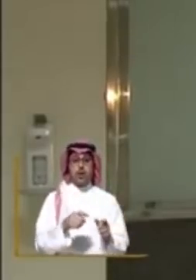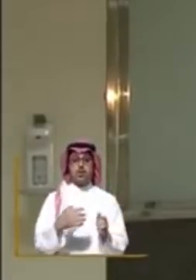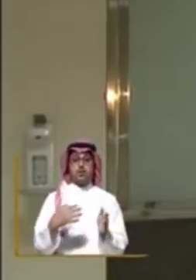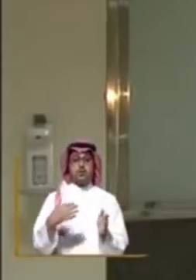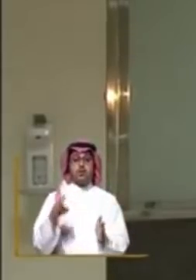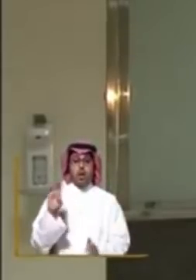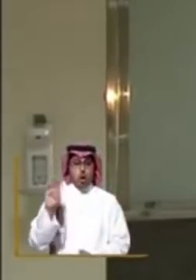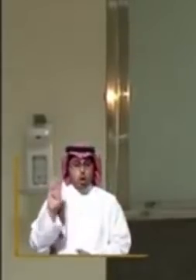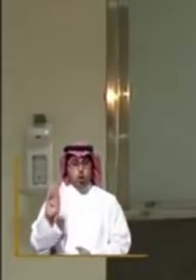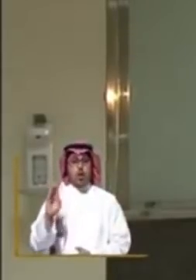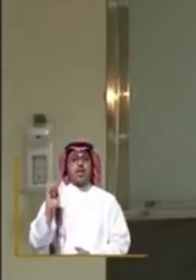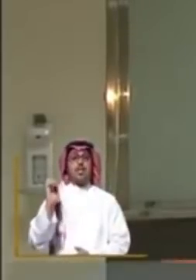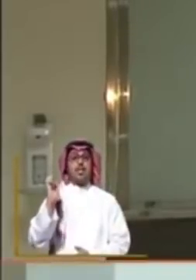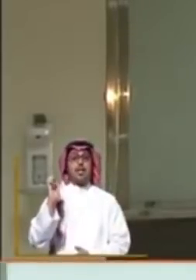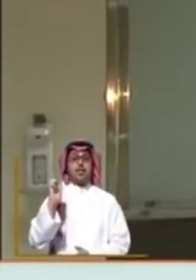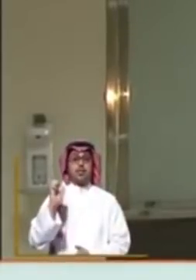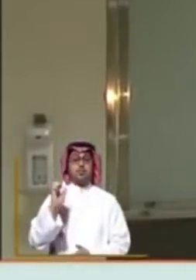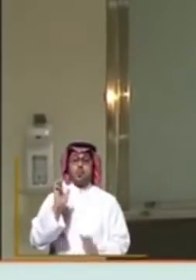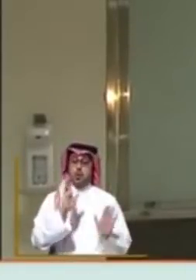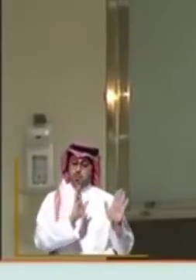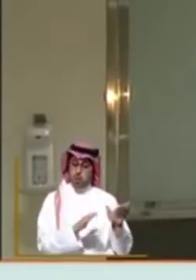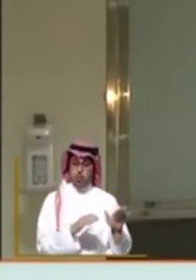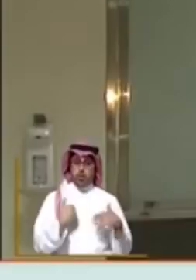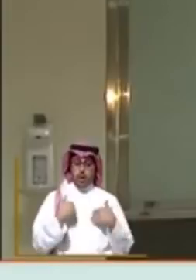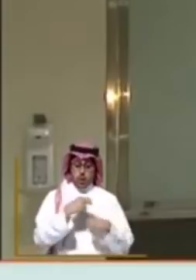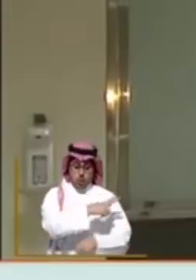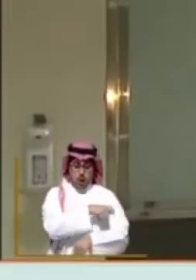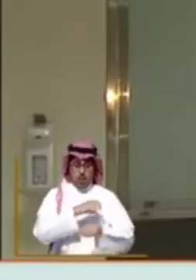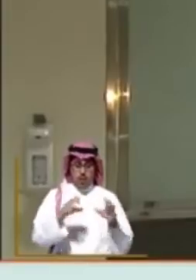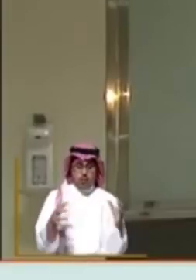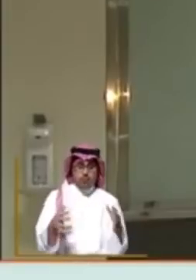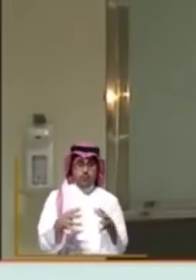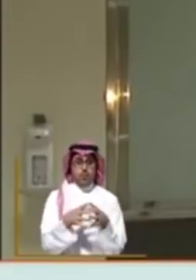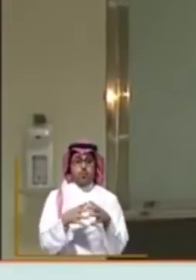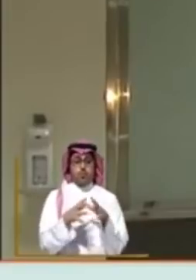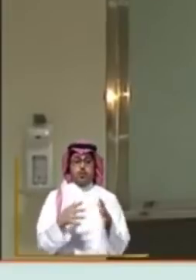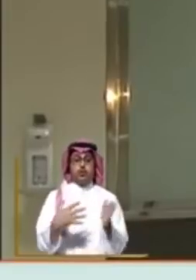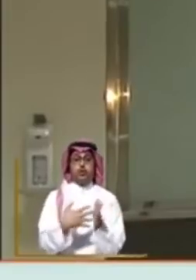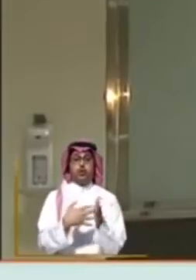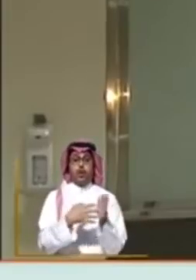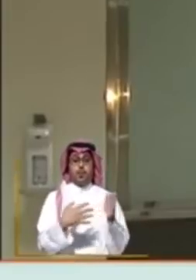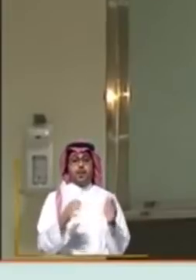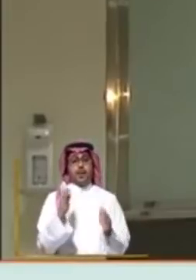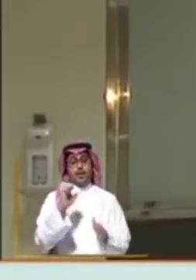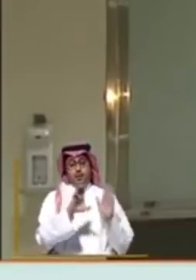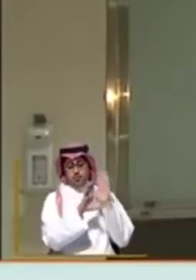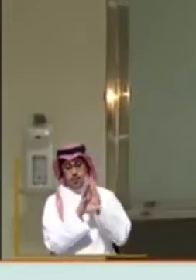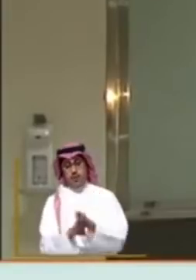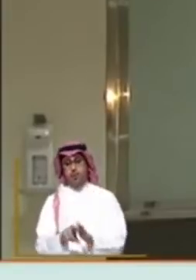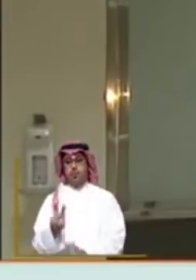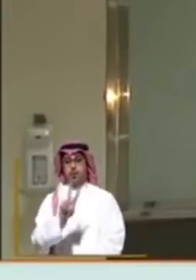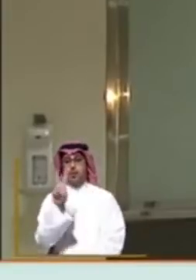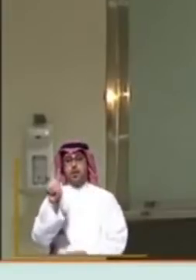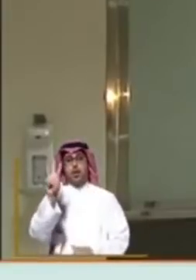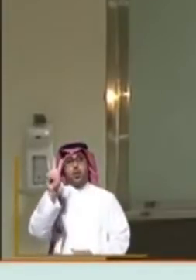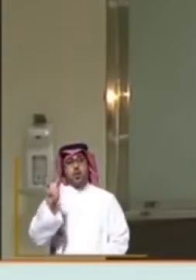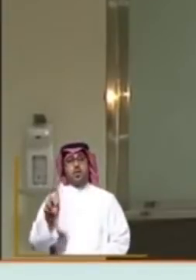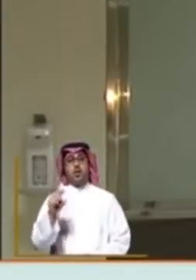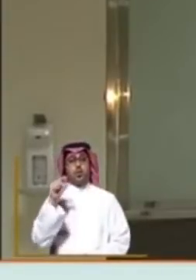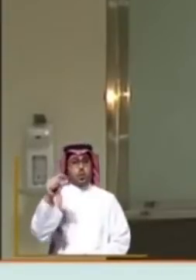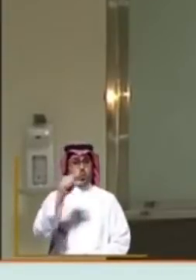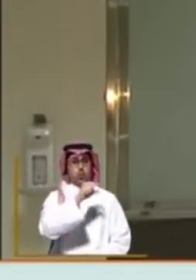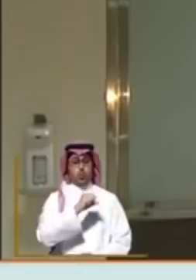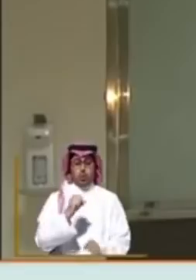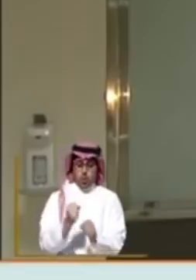الكلية باستخدام أحدث الوسائل التقنية اللي وفرتها الجامعة. تم مشاركة أكثر من 32 طبيب مختص،